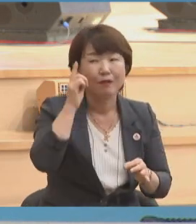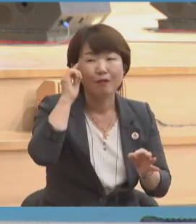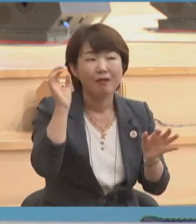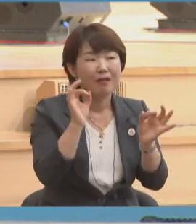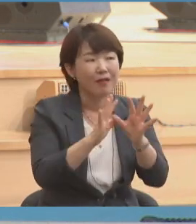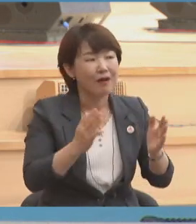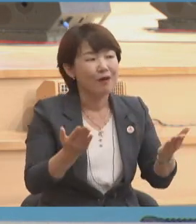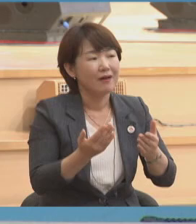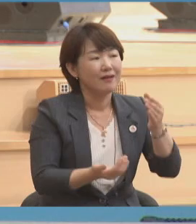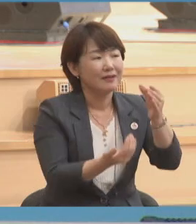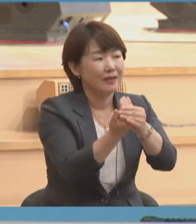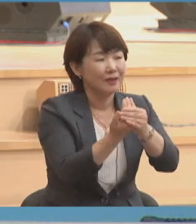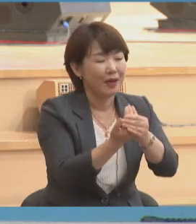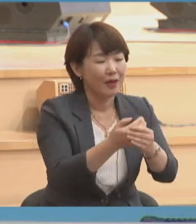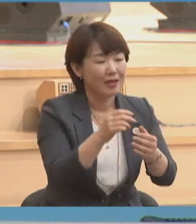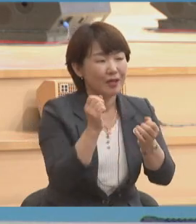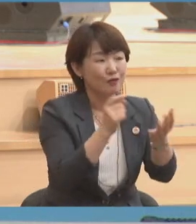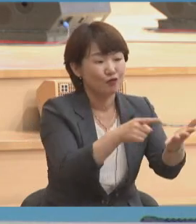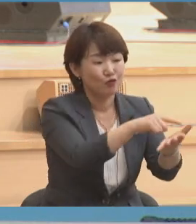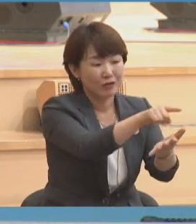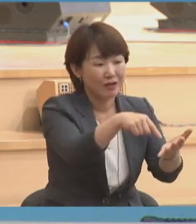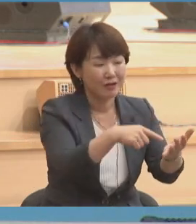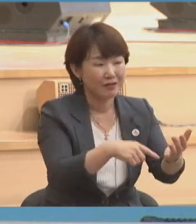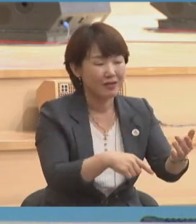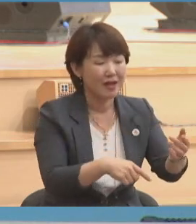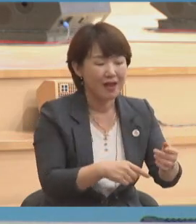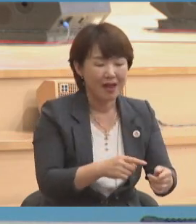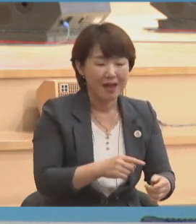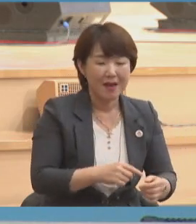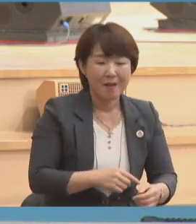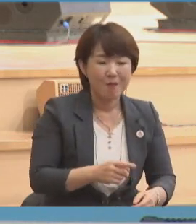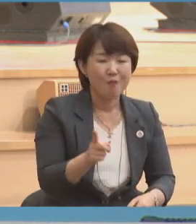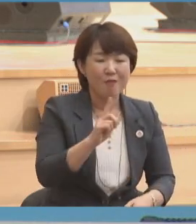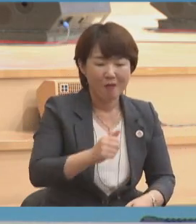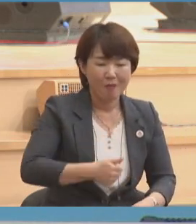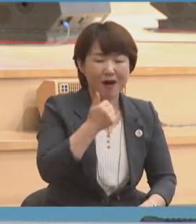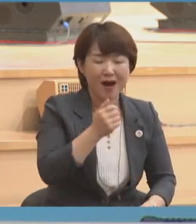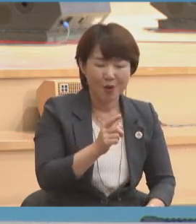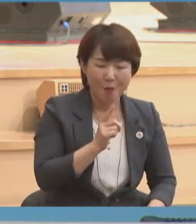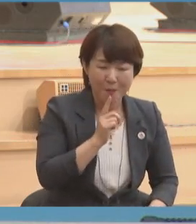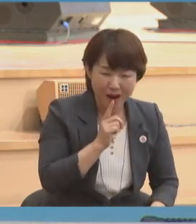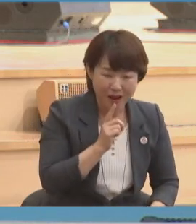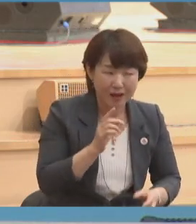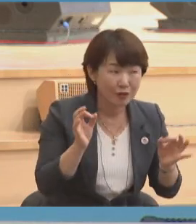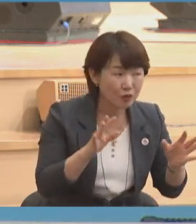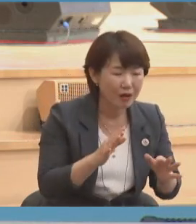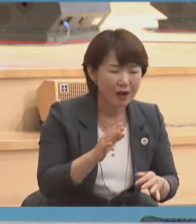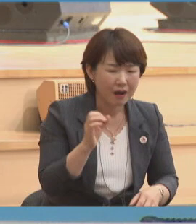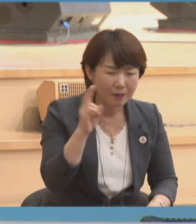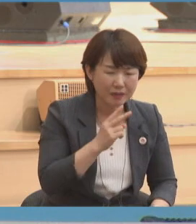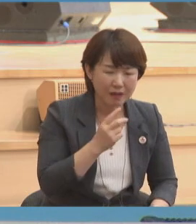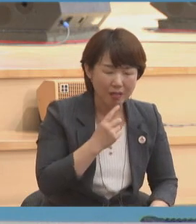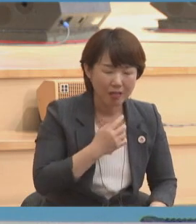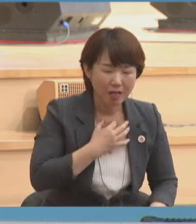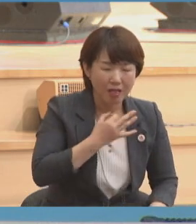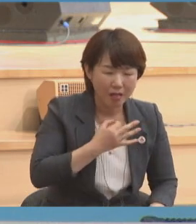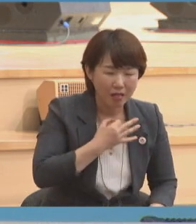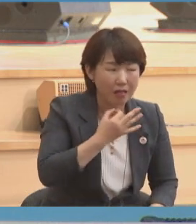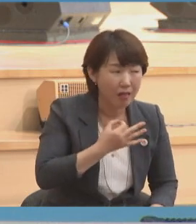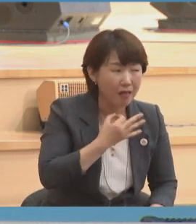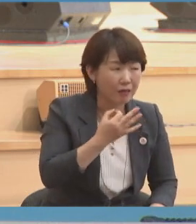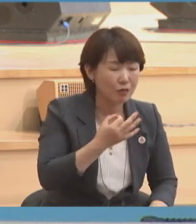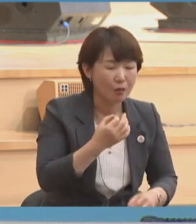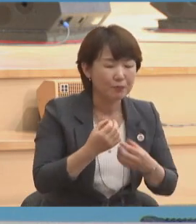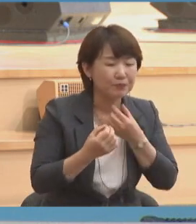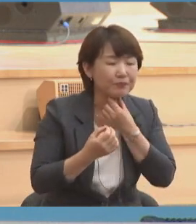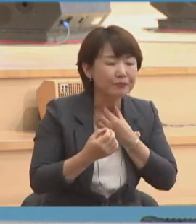벌어졌다. 그 주술사가 대꾸를 하려고 입을 달싹이는 순간 갑자기 컥컥 대기 시작한 것이다.